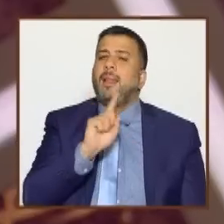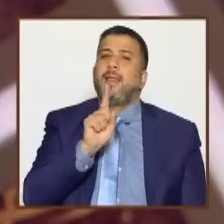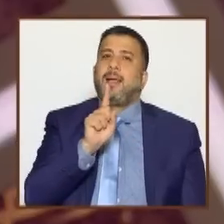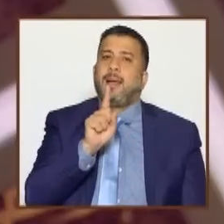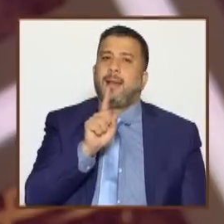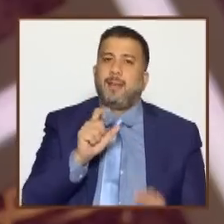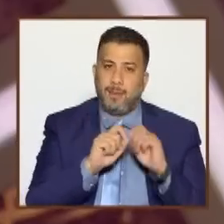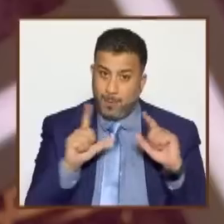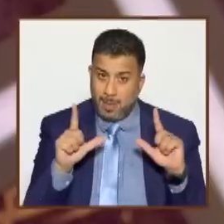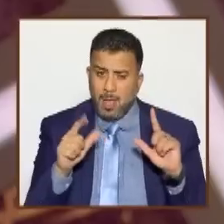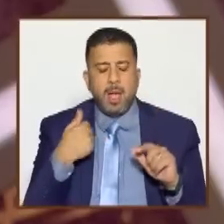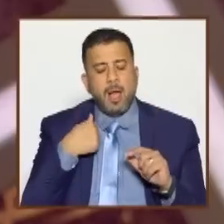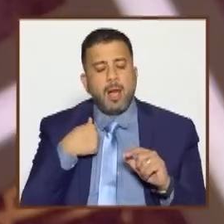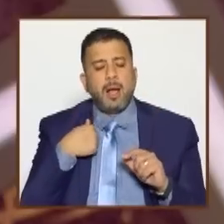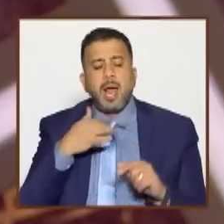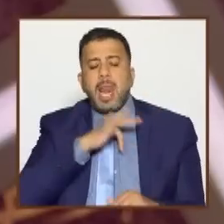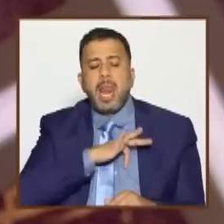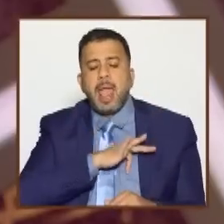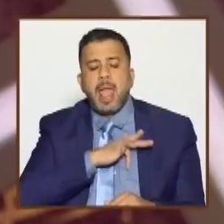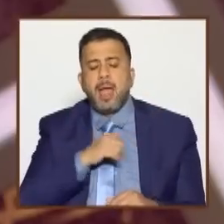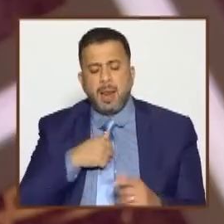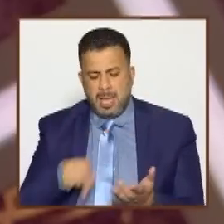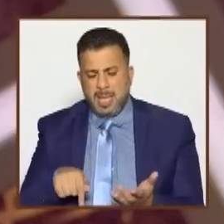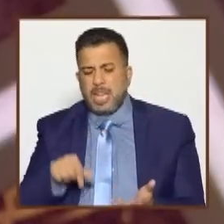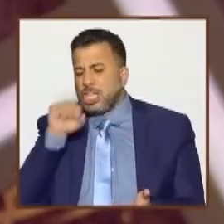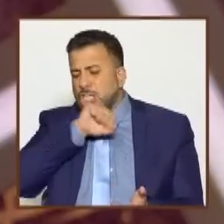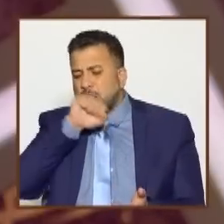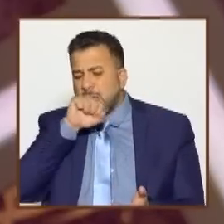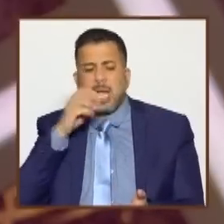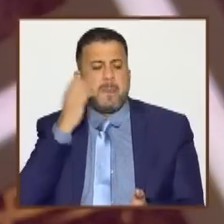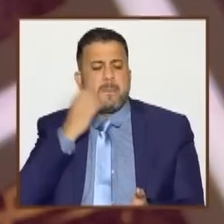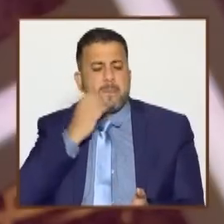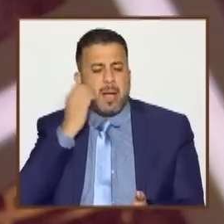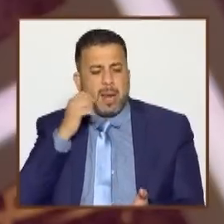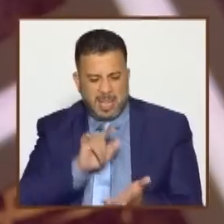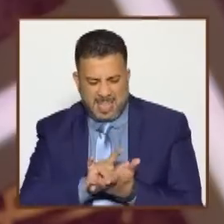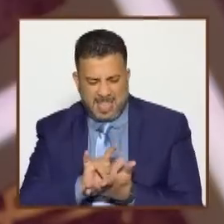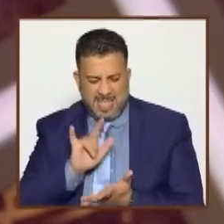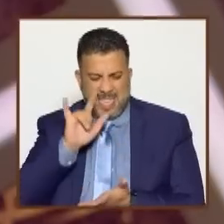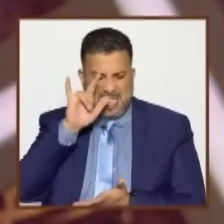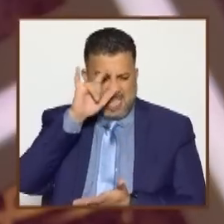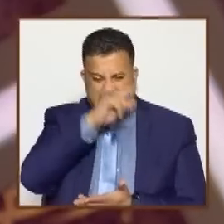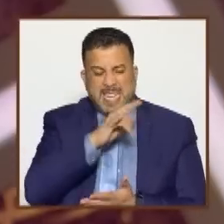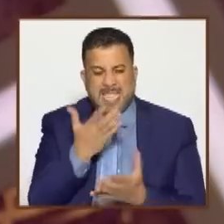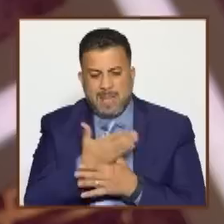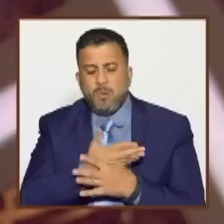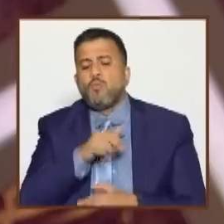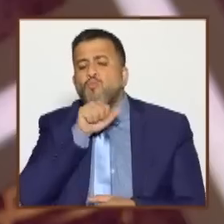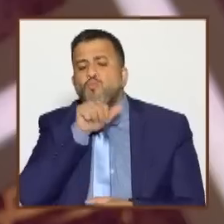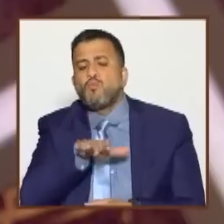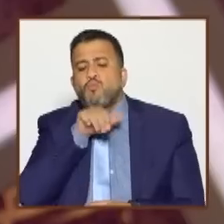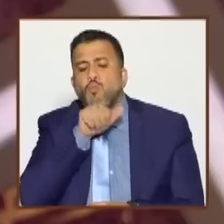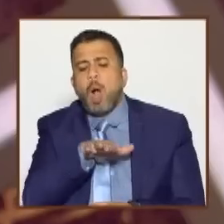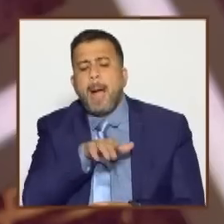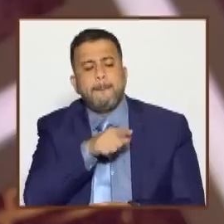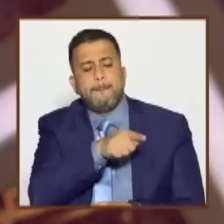ممكن، طيب ما في شيء، لكن ما تنوين أنك تسافرين من هنا لهناك لزيارة القبر، وإنما تسافر من هنا لهناك